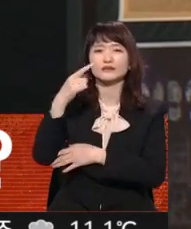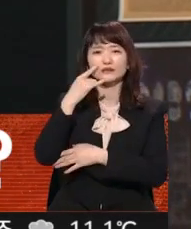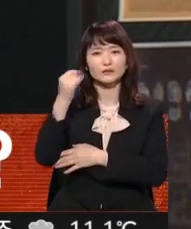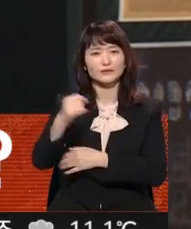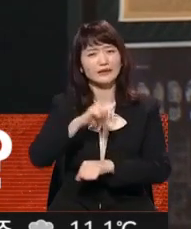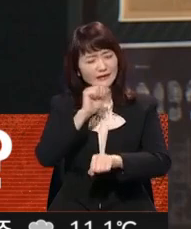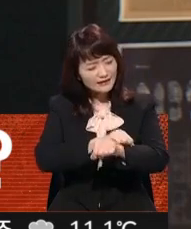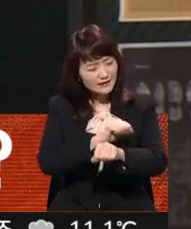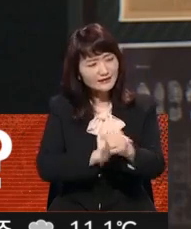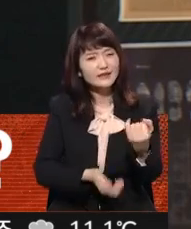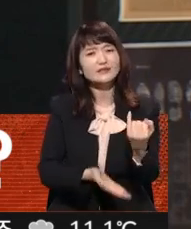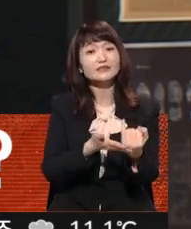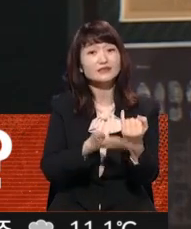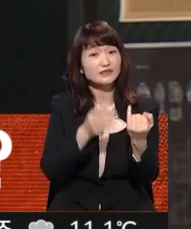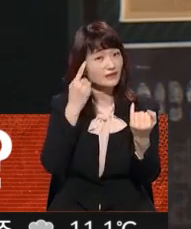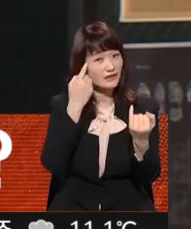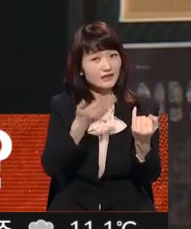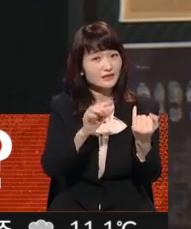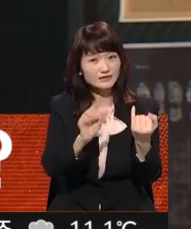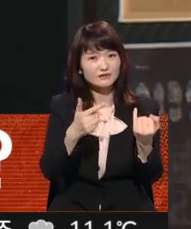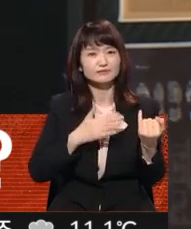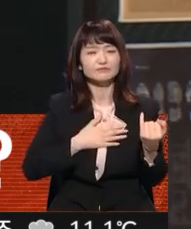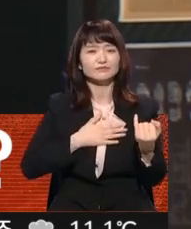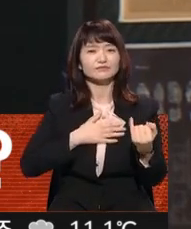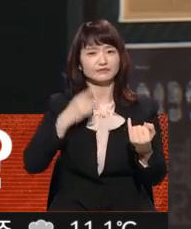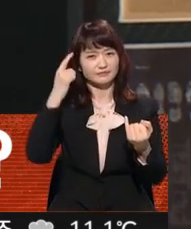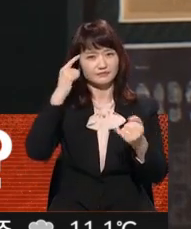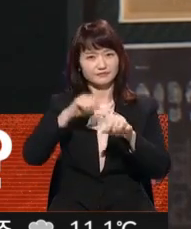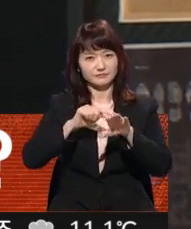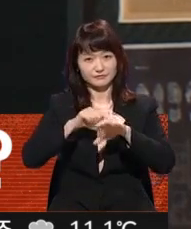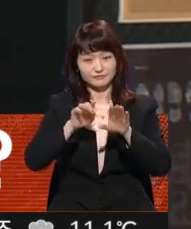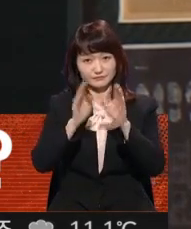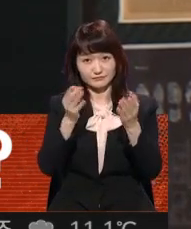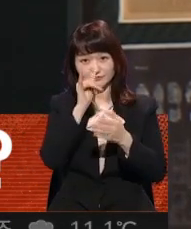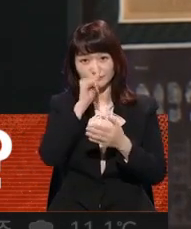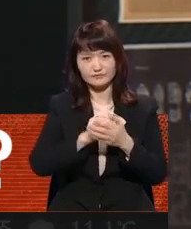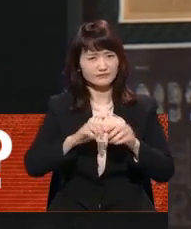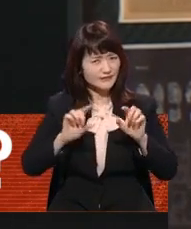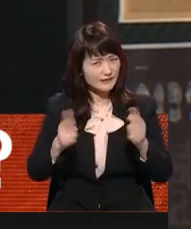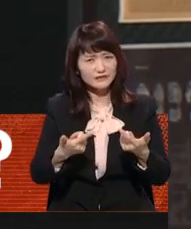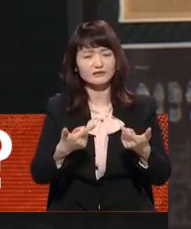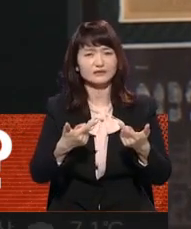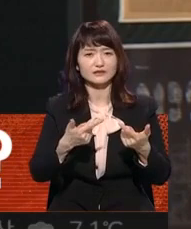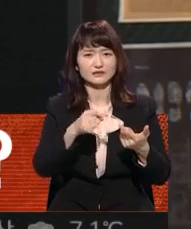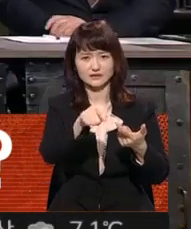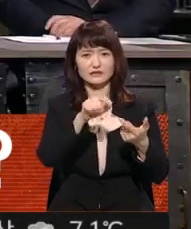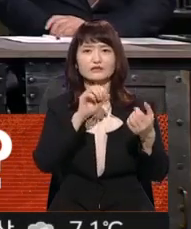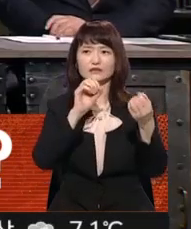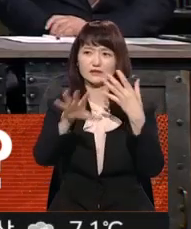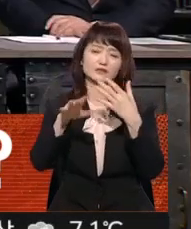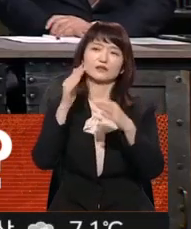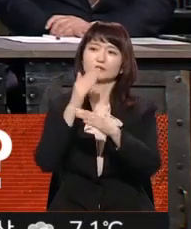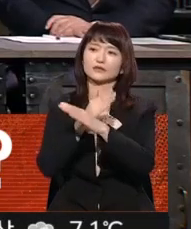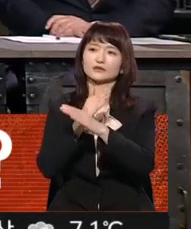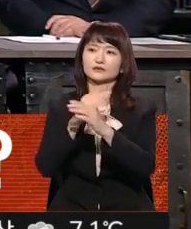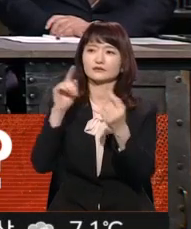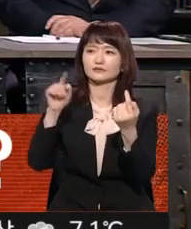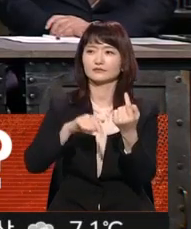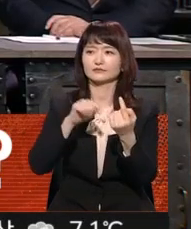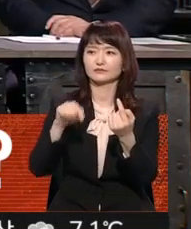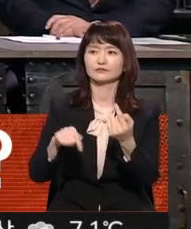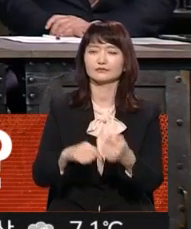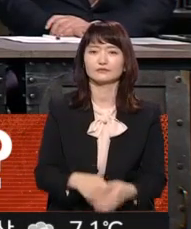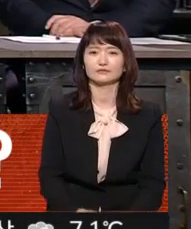시어미가 그걸 잘한다 잘한다 하는지 나도 오픈 마인드 돼 있는 사람이야 이거 왜 이래 하지만 아닌 건 아닌 거지 X 아